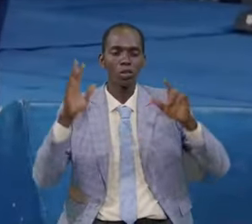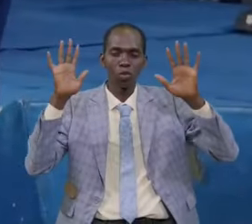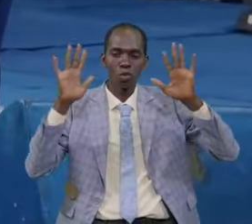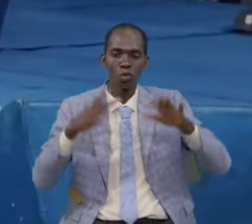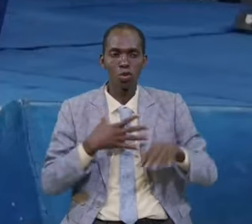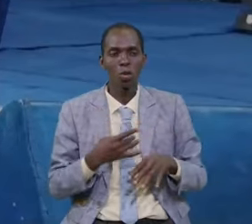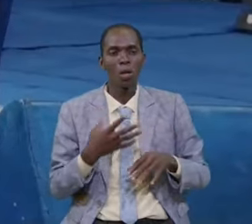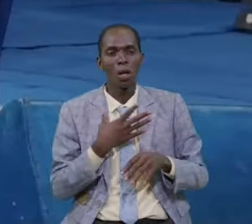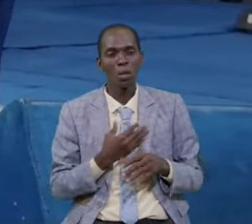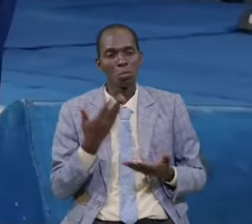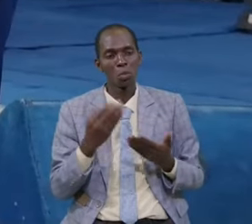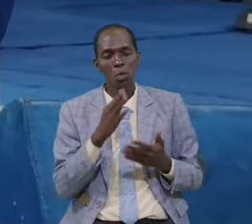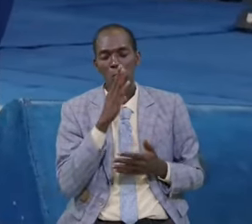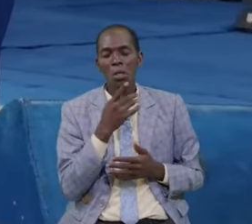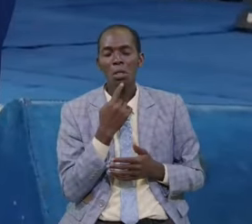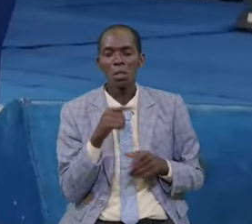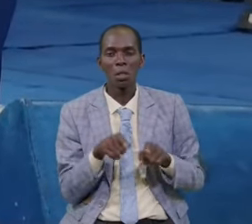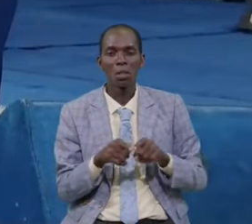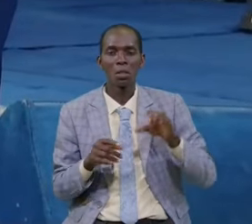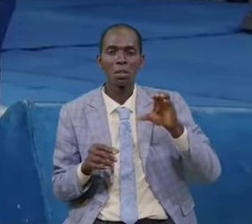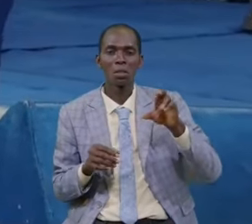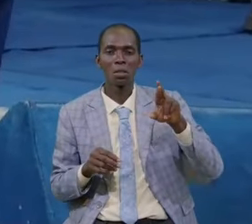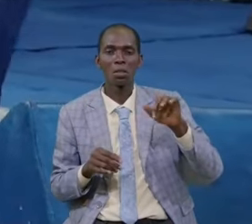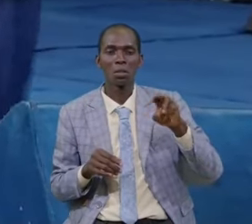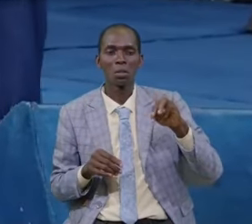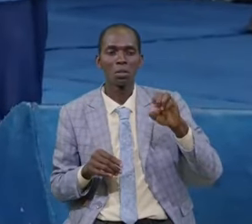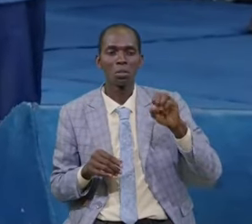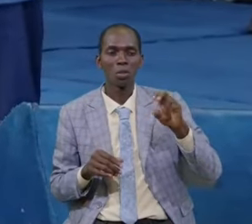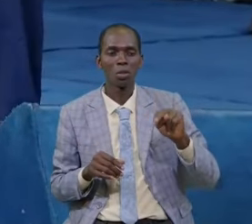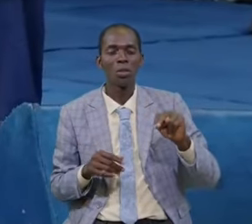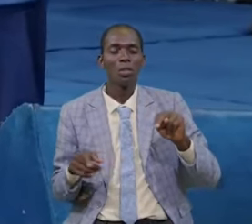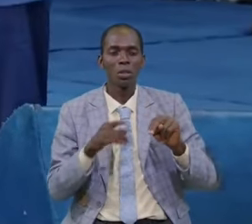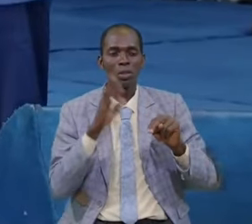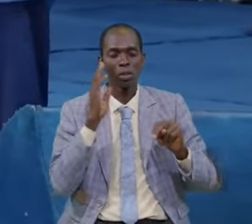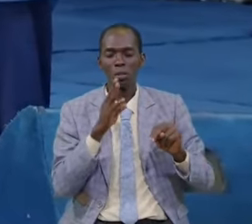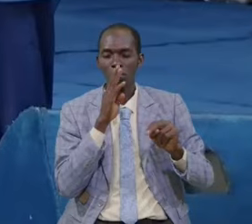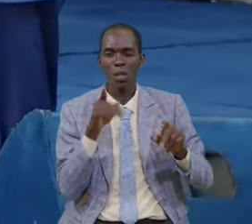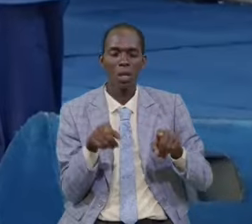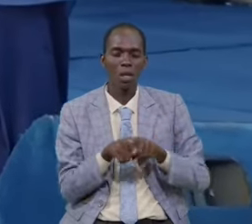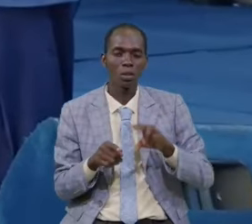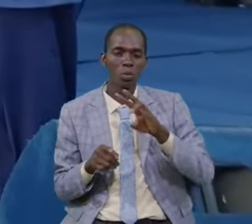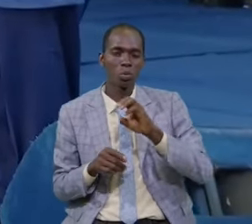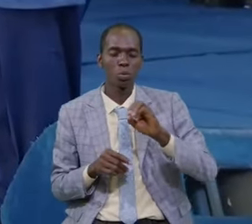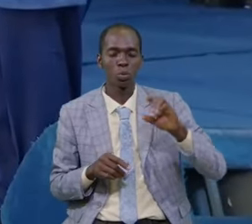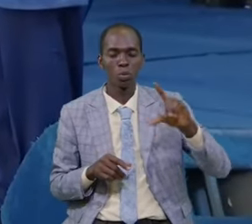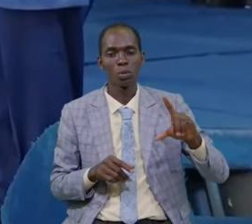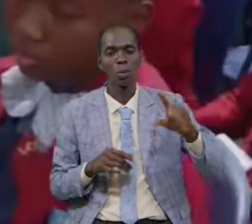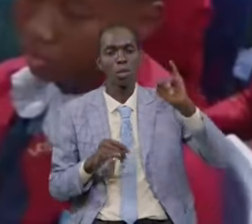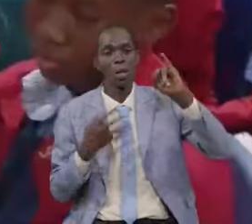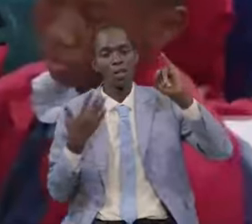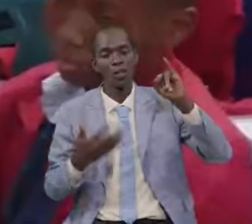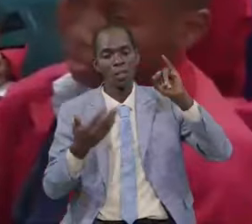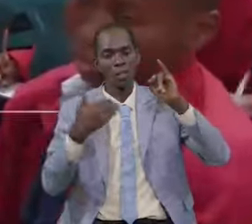Invité par le Dieu de la gloire, par le Dieu de gloire. Ensuite, le G,